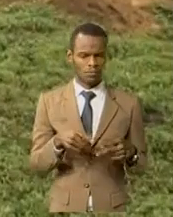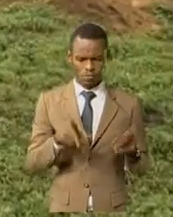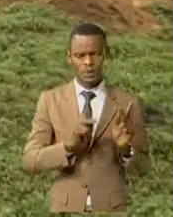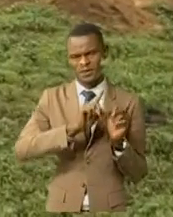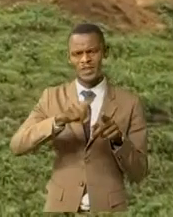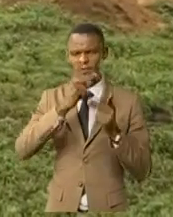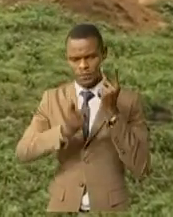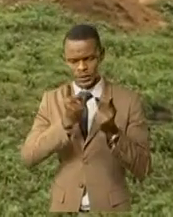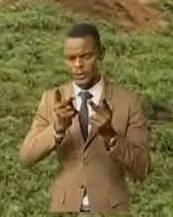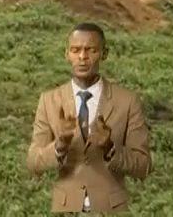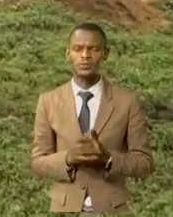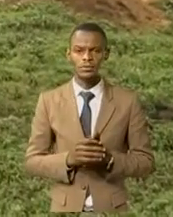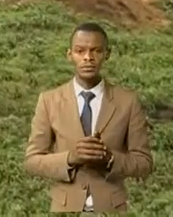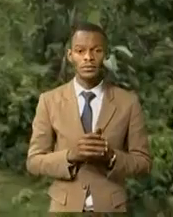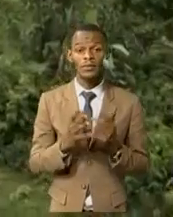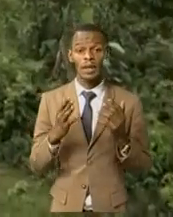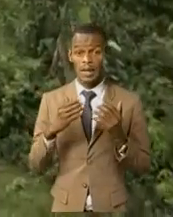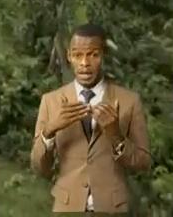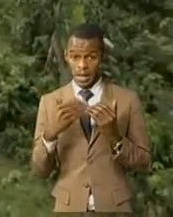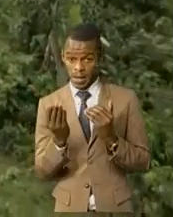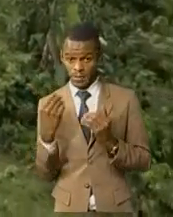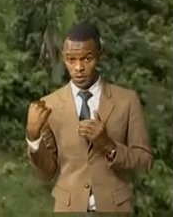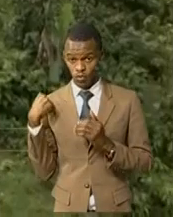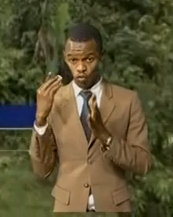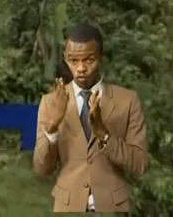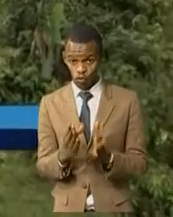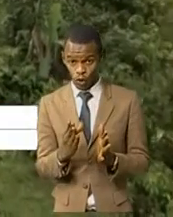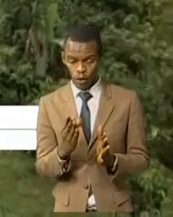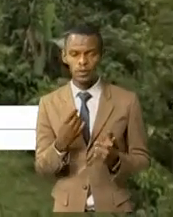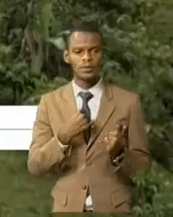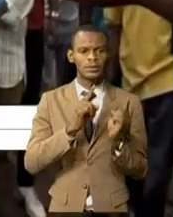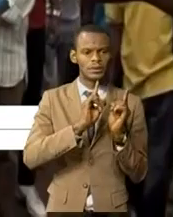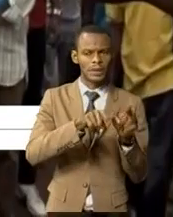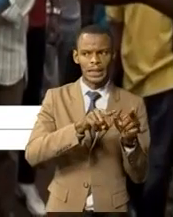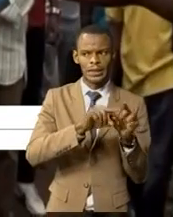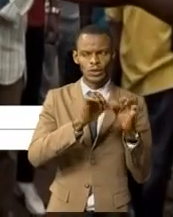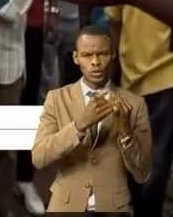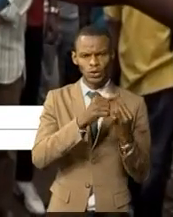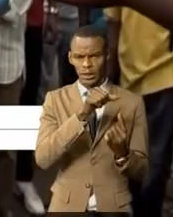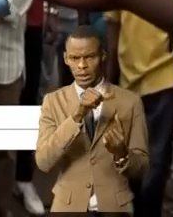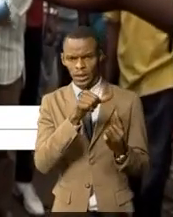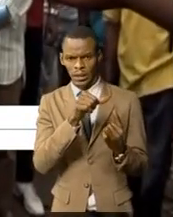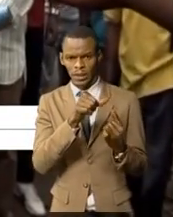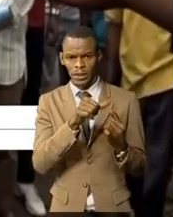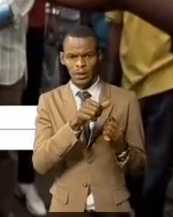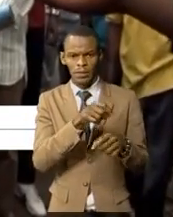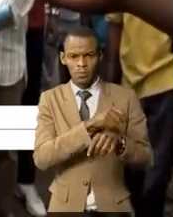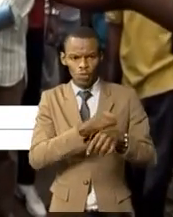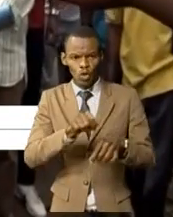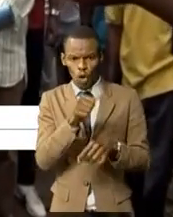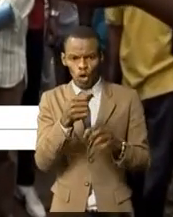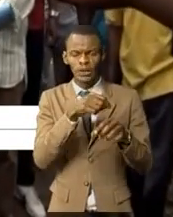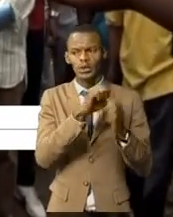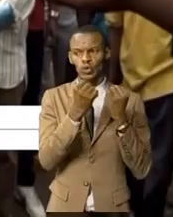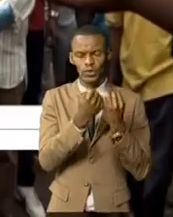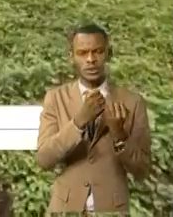de l'exécutif provincial s'est rendu à la plantation de L Investiment située à Baliko, à plus ou moins 5 km de la